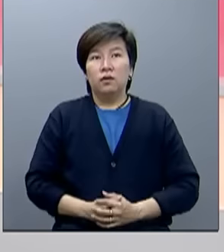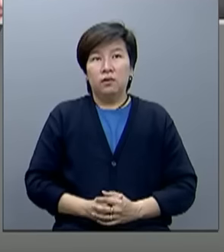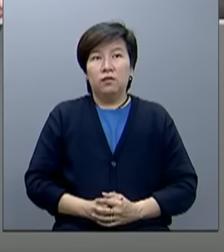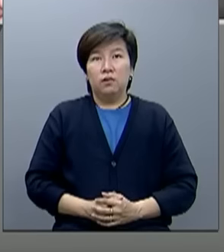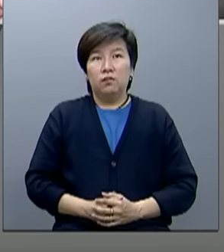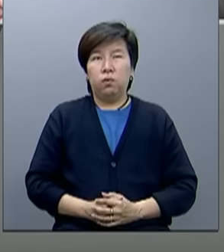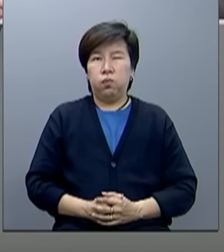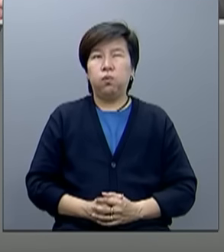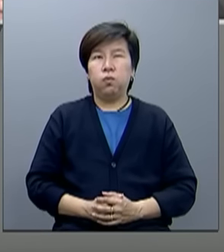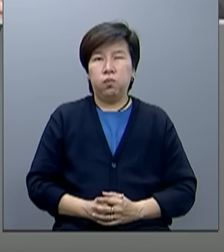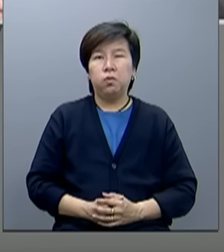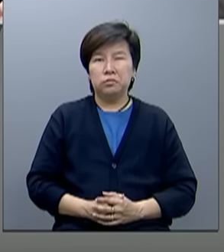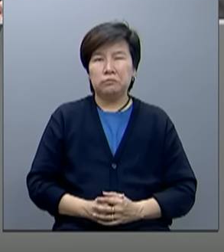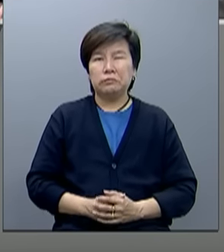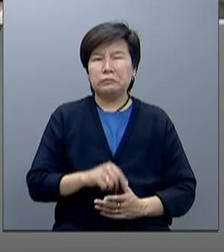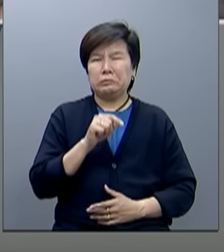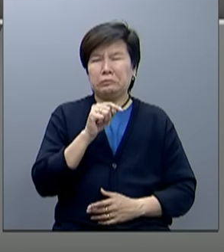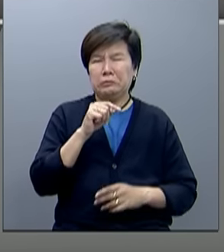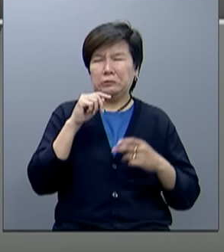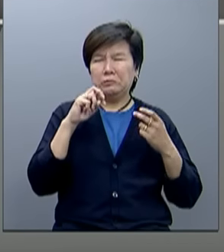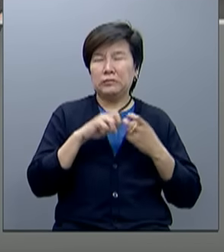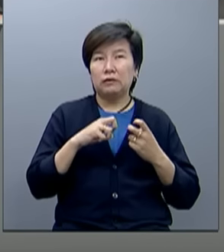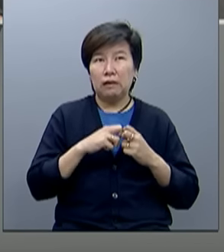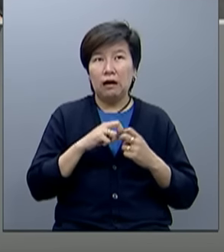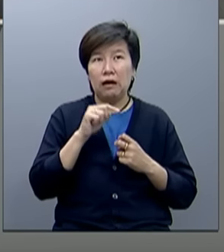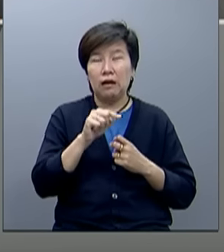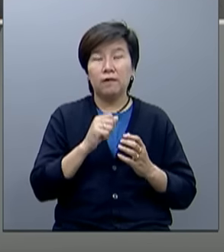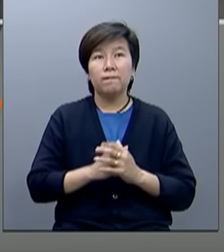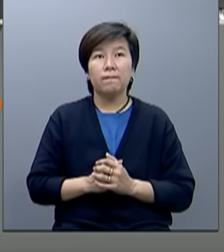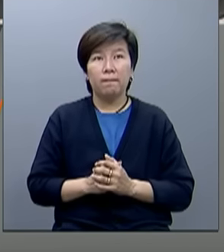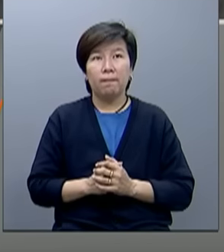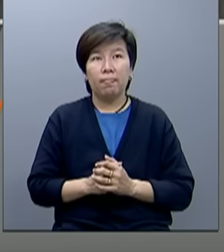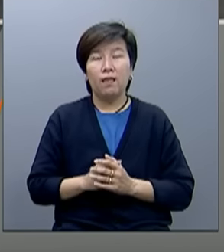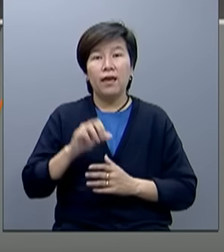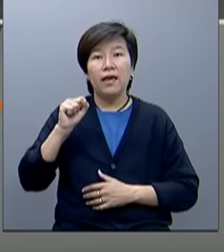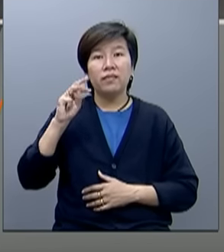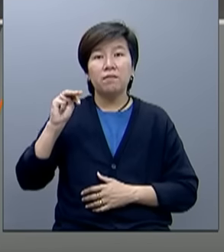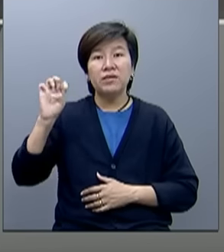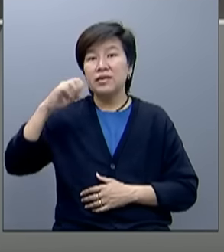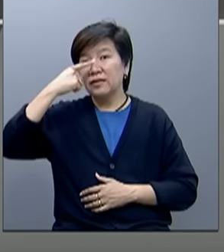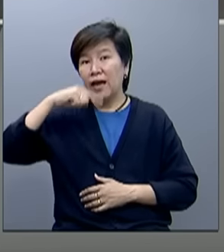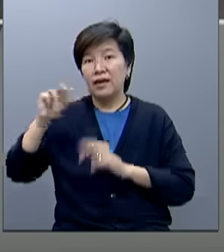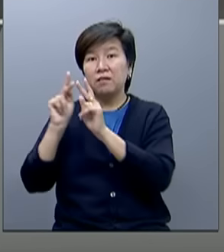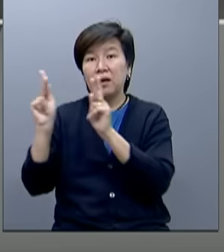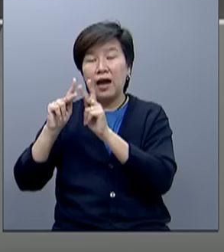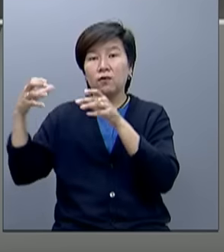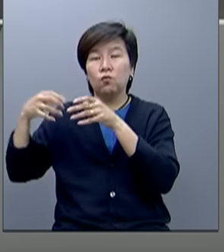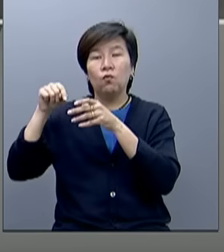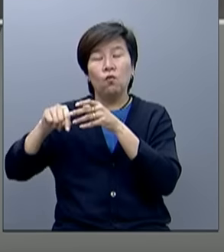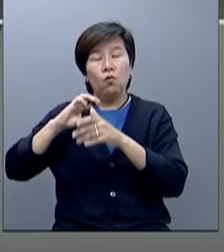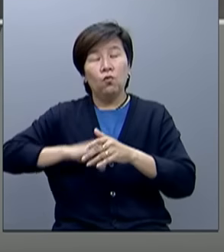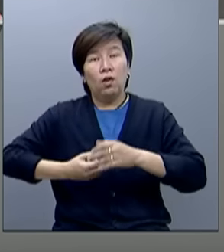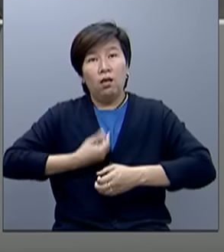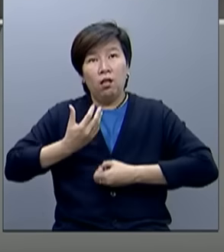วิกฤตก็ไม่น่าจะผิดไปจากนี้นะคะและที่สำคัญตัวของกรรมการสมาพันธ์เเอ็ไทยก็ยังสะท้อนด้วยนะคะว่าการเปิด